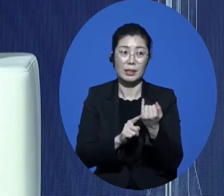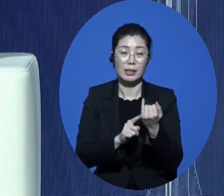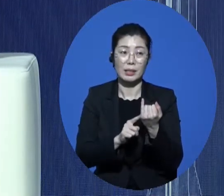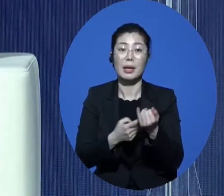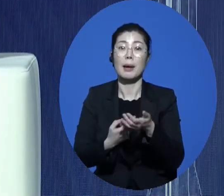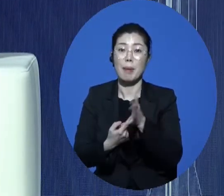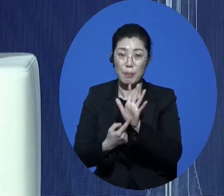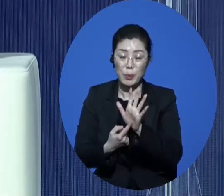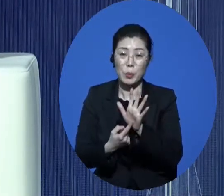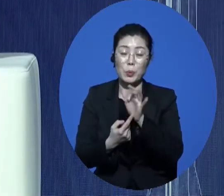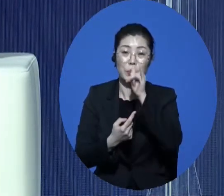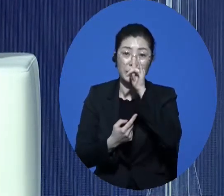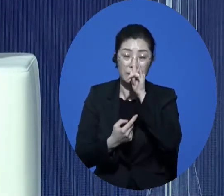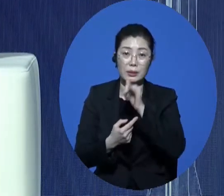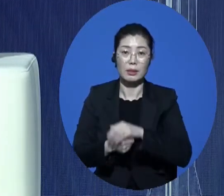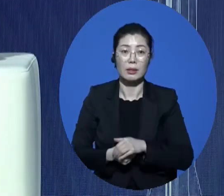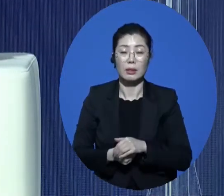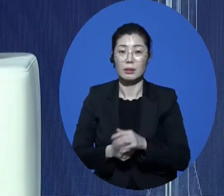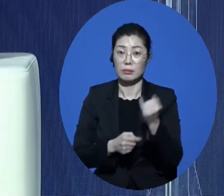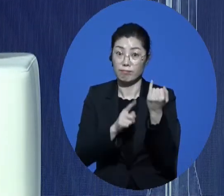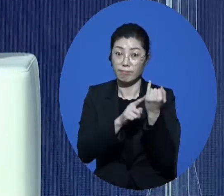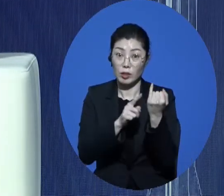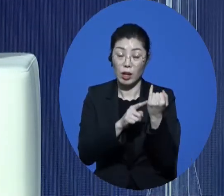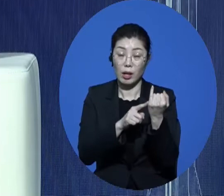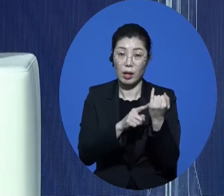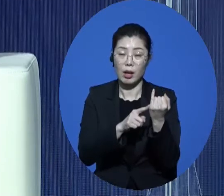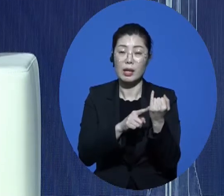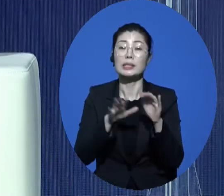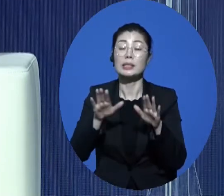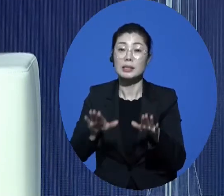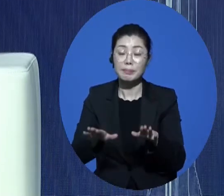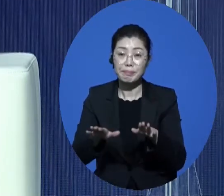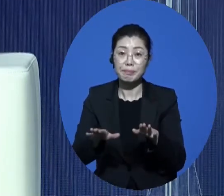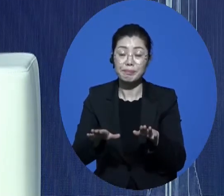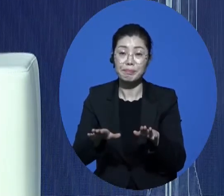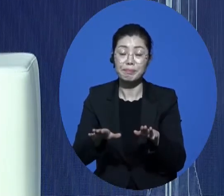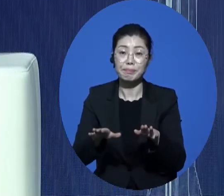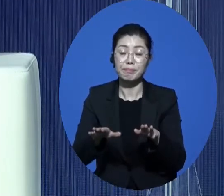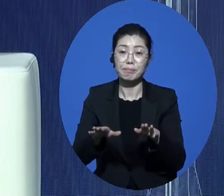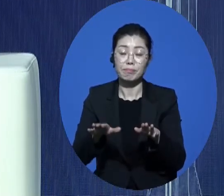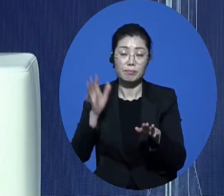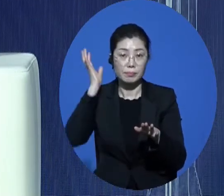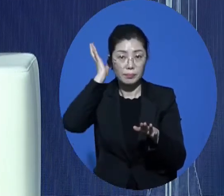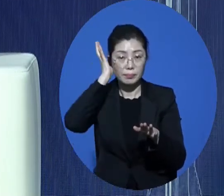발제가 있겠는데요. 드라가나 시릭 밀로바노님은 현재